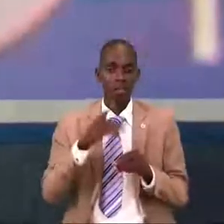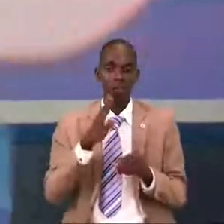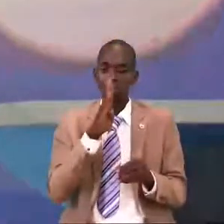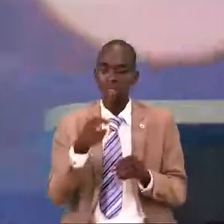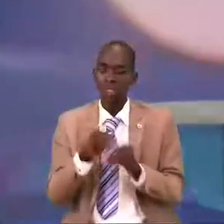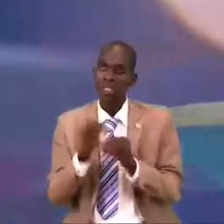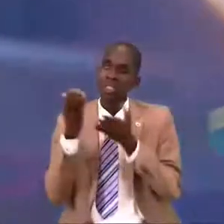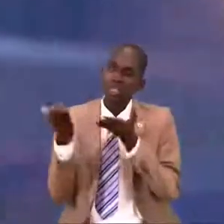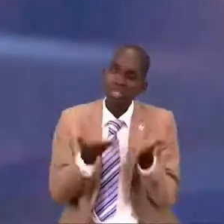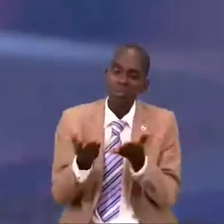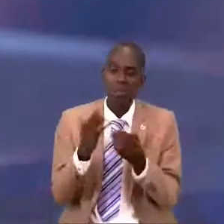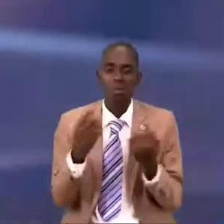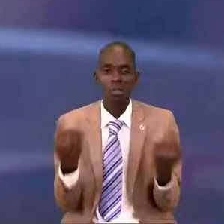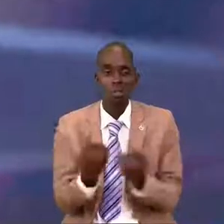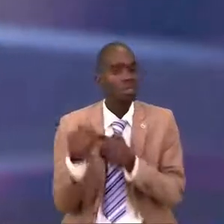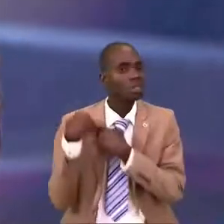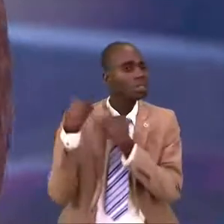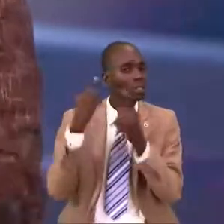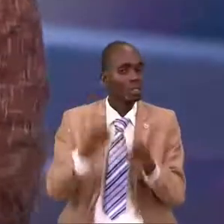étiez au service du moi,